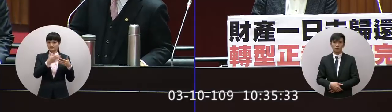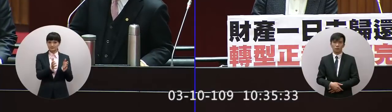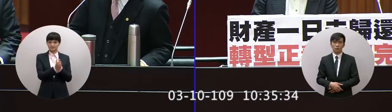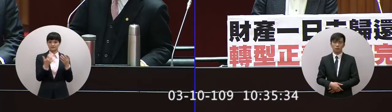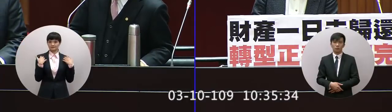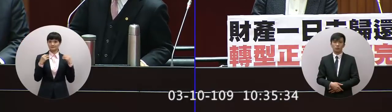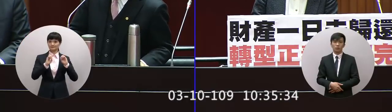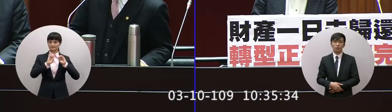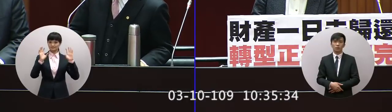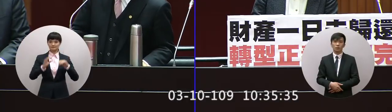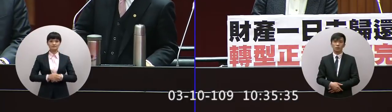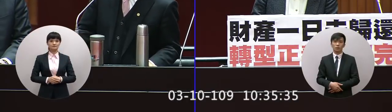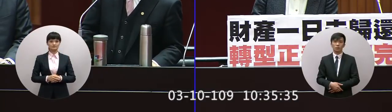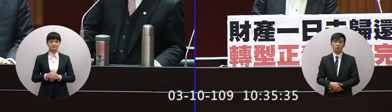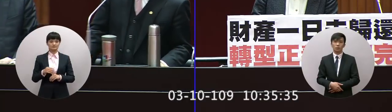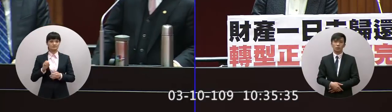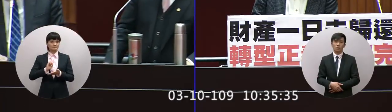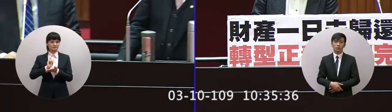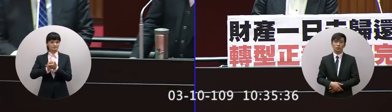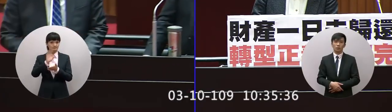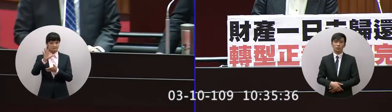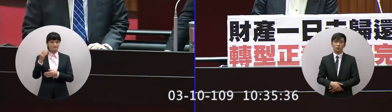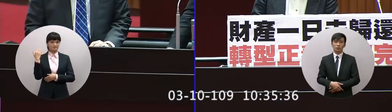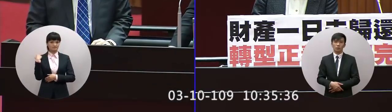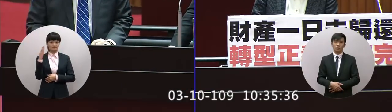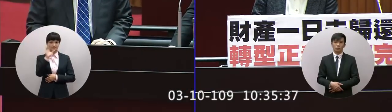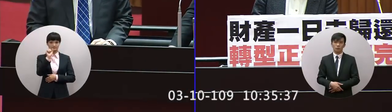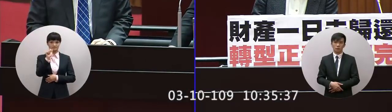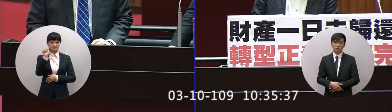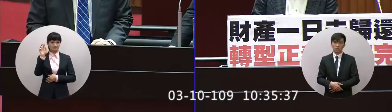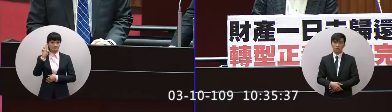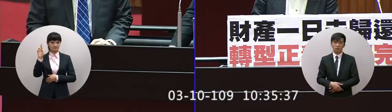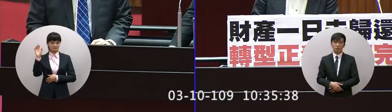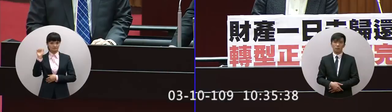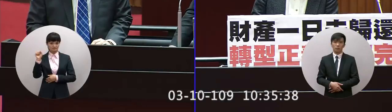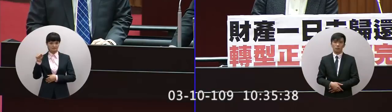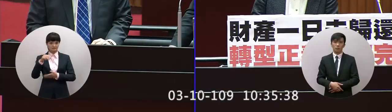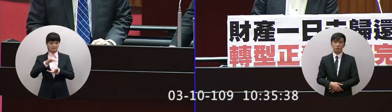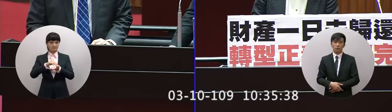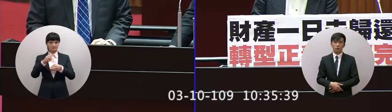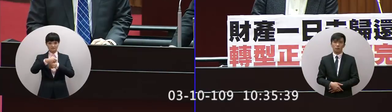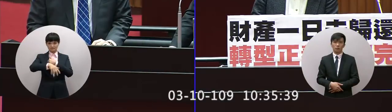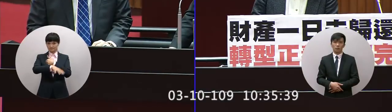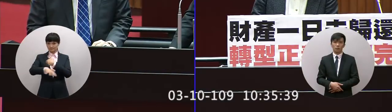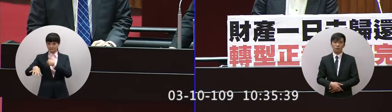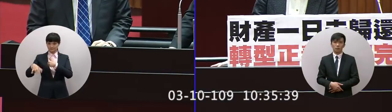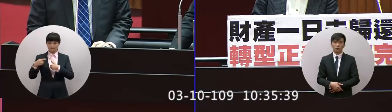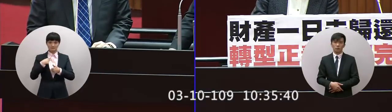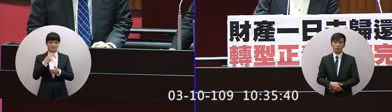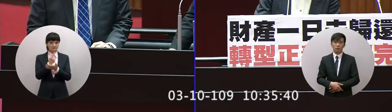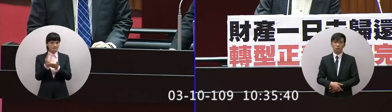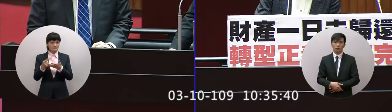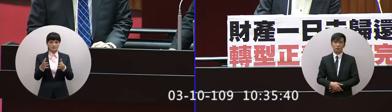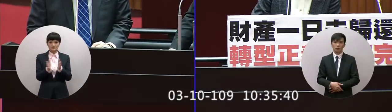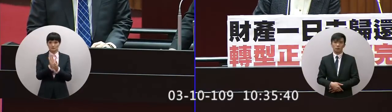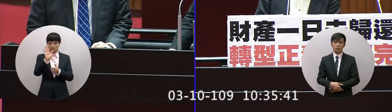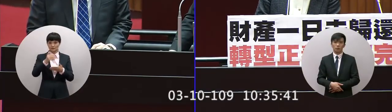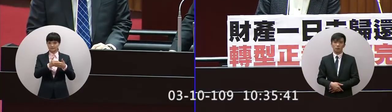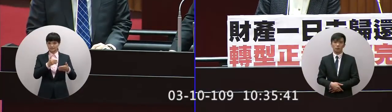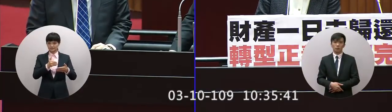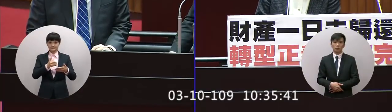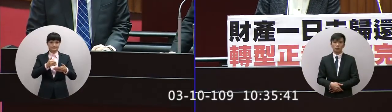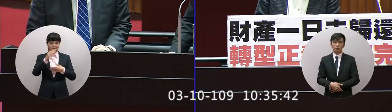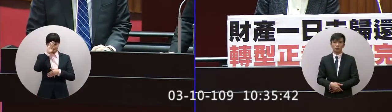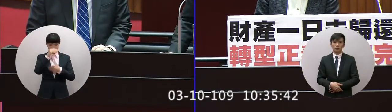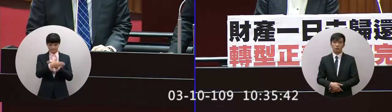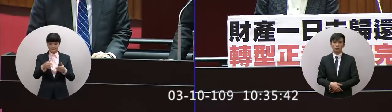委员报告，自从 SARS 以后，我们在医疗体系一直都是有准备负压隔离病房。目前除了医学中心，再